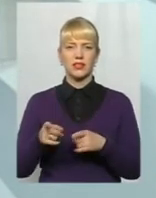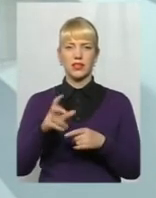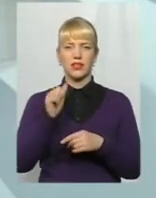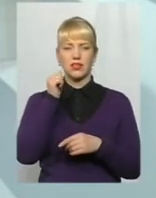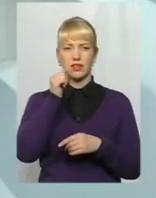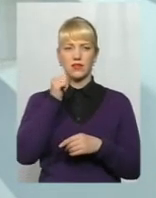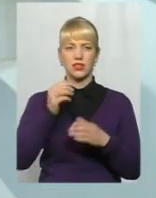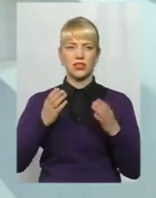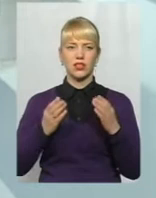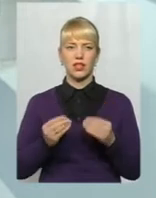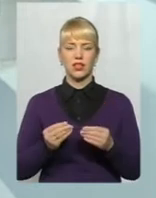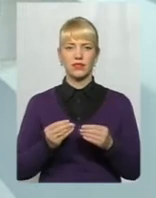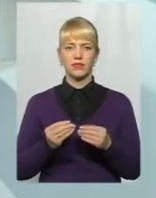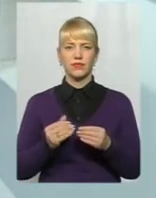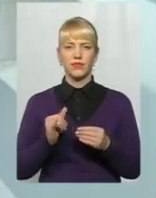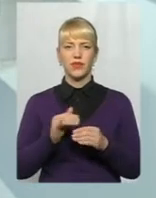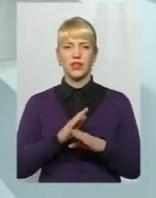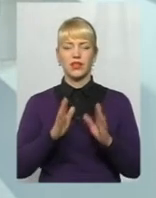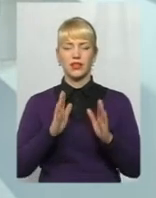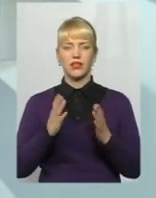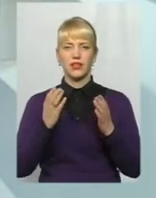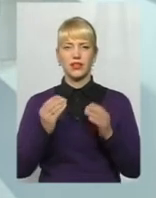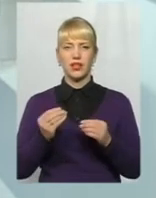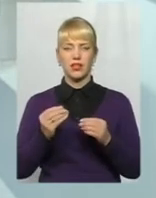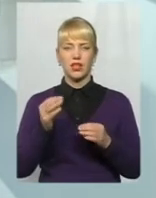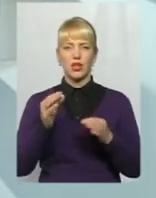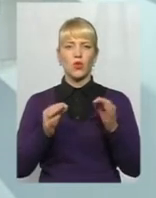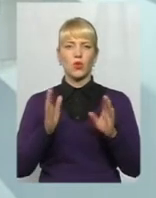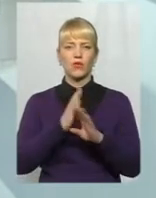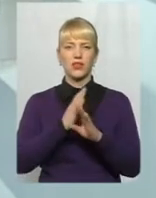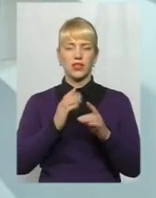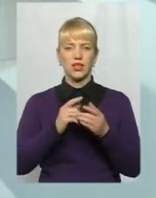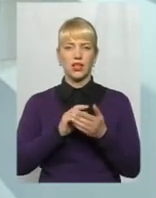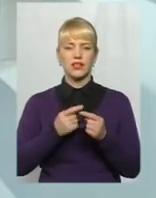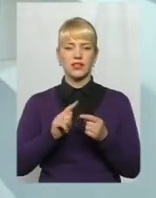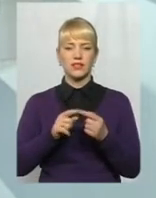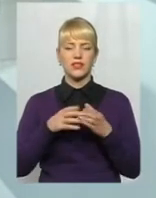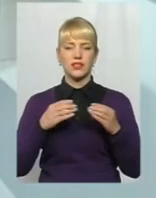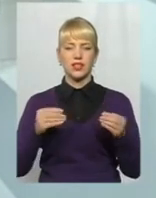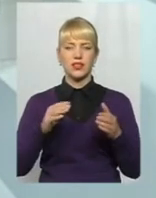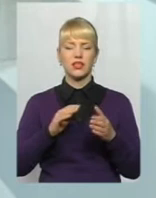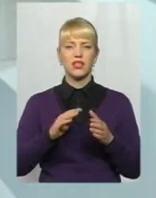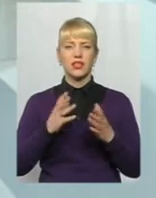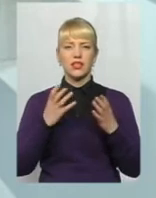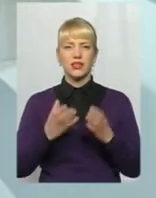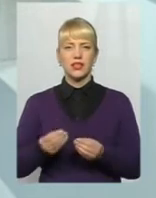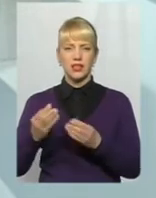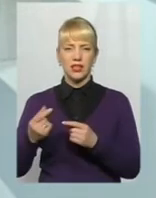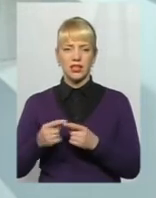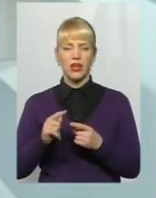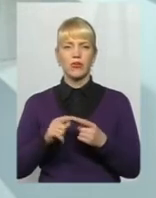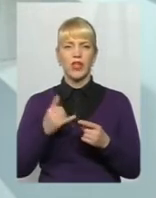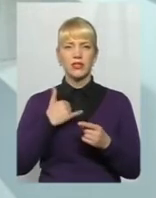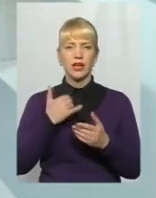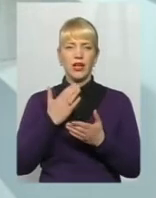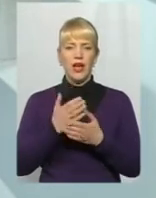завтрашній день. І не тільки День довкілля, в ці весняні дні відбувається. В нас дуже багато екологічних свят природоохоронних, і